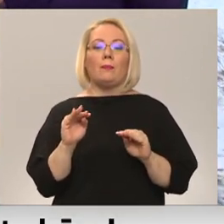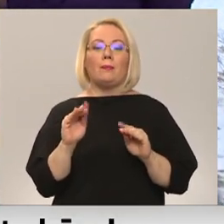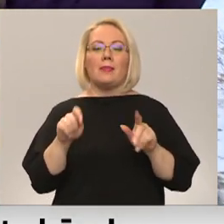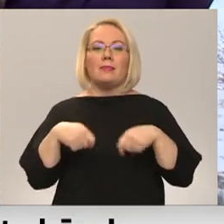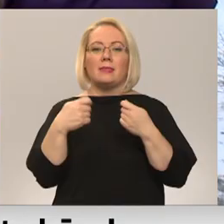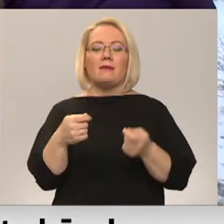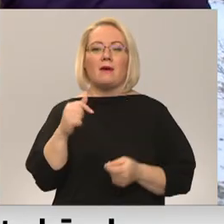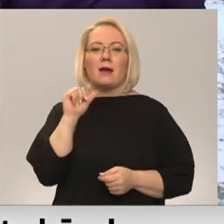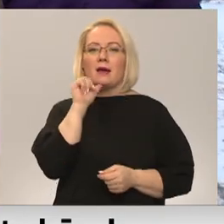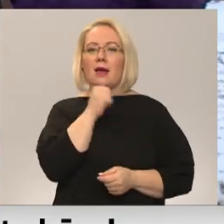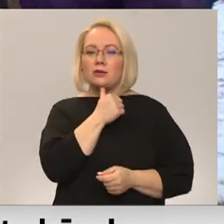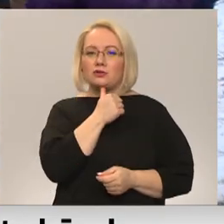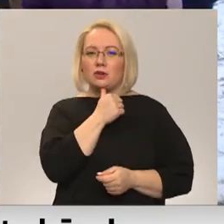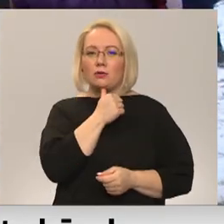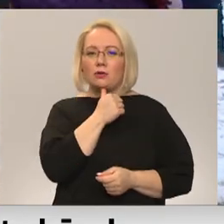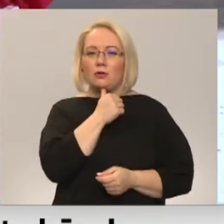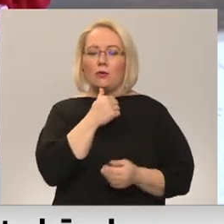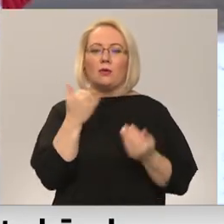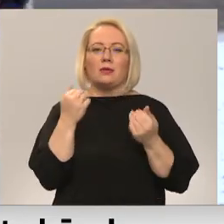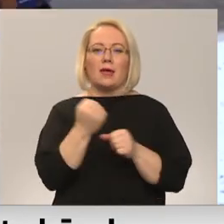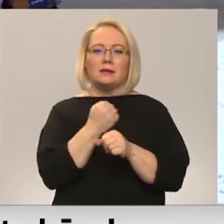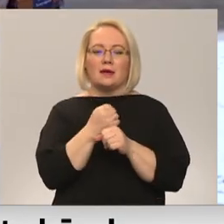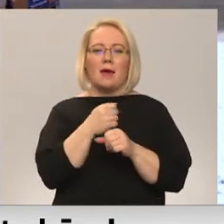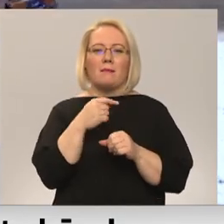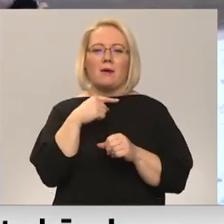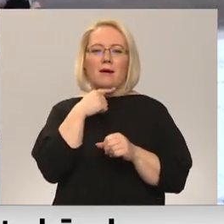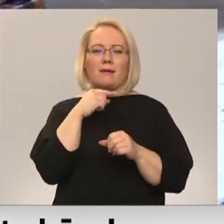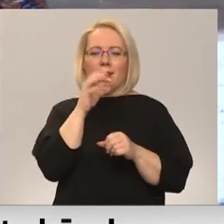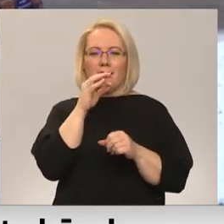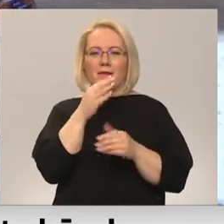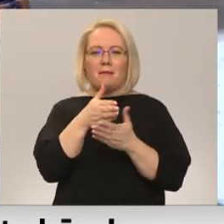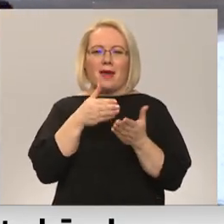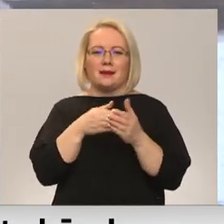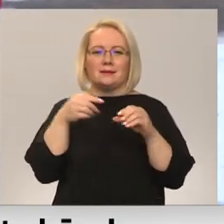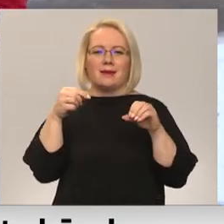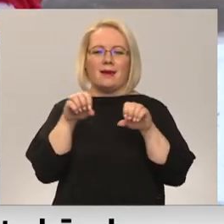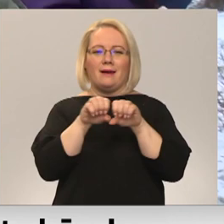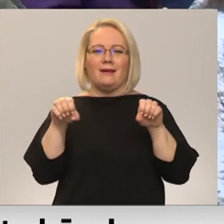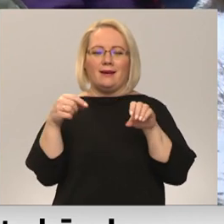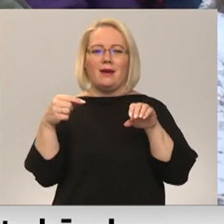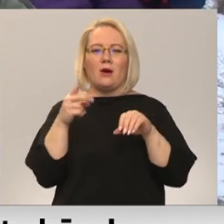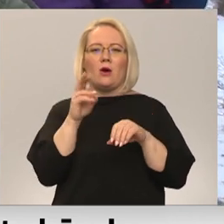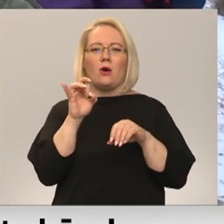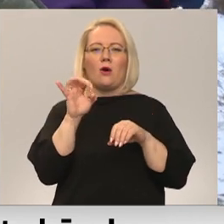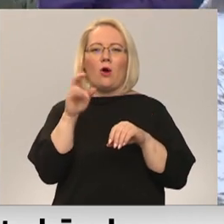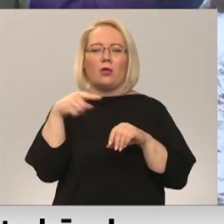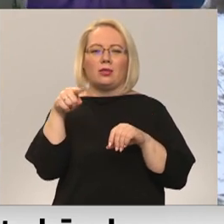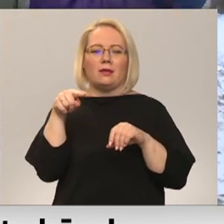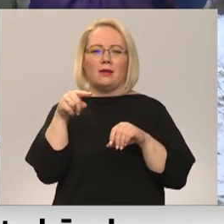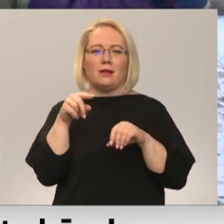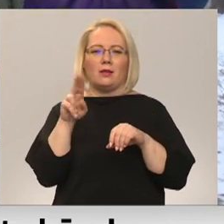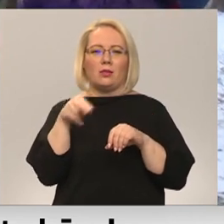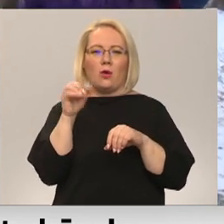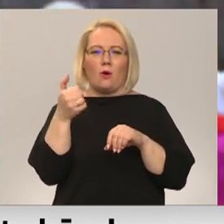Debam uz garšīgu kota un taisu hotdogus. Mājās arī ir eglīte izrotāta, vai tikai šeit? Mājās arī viss